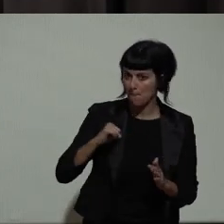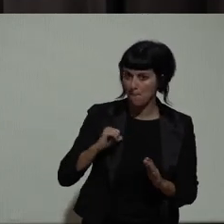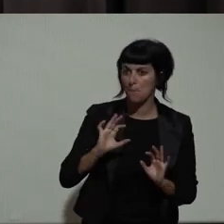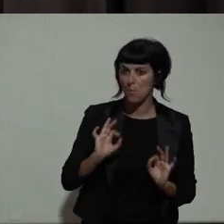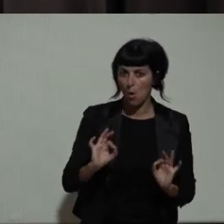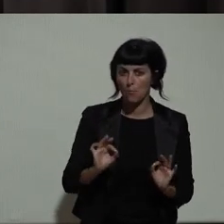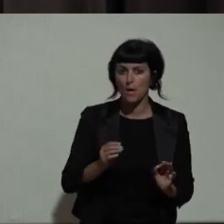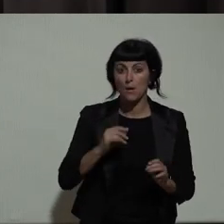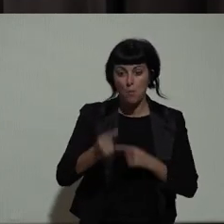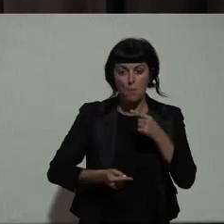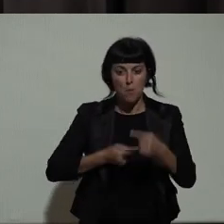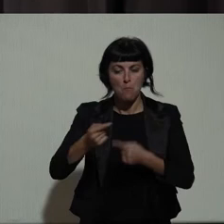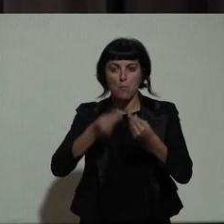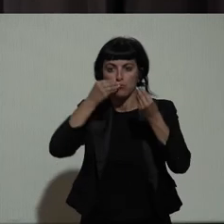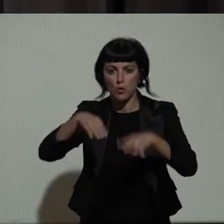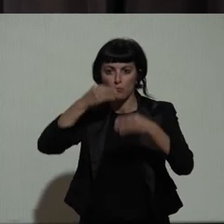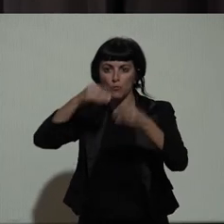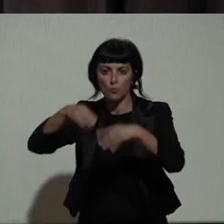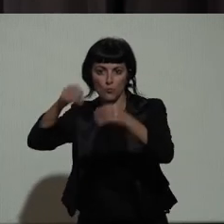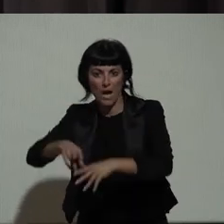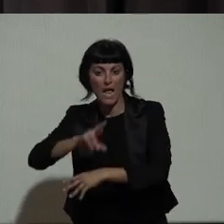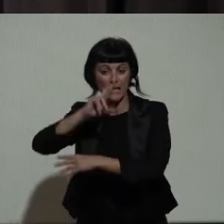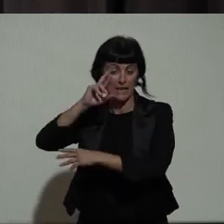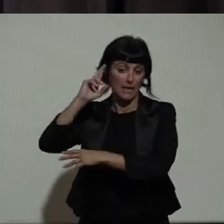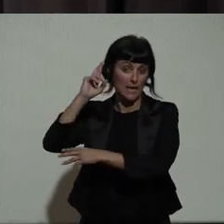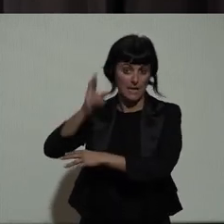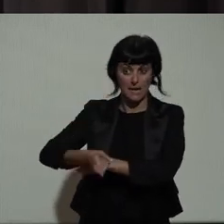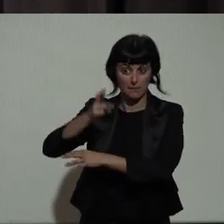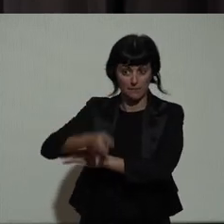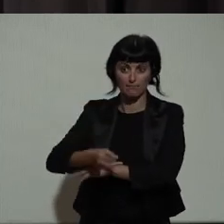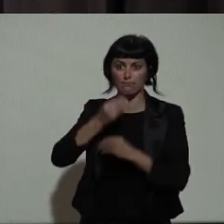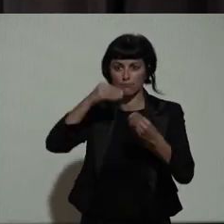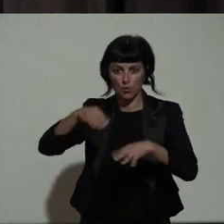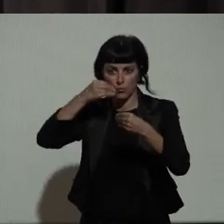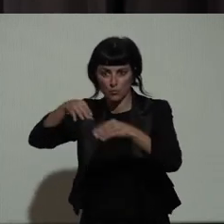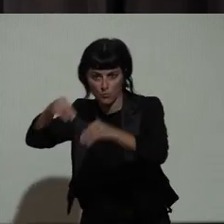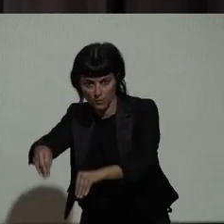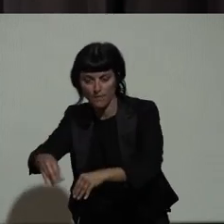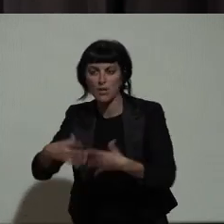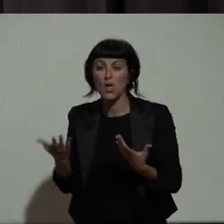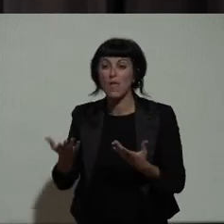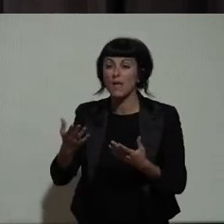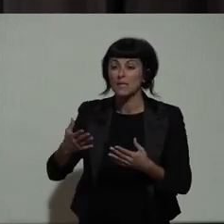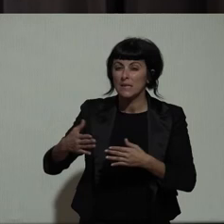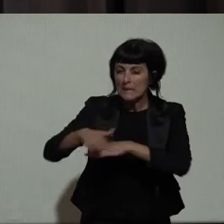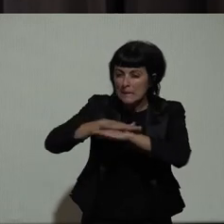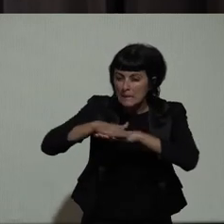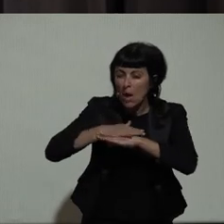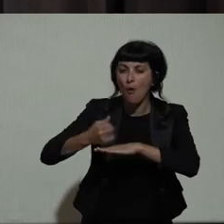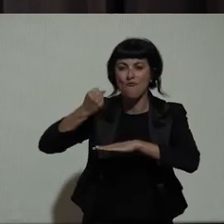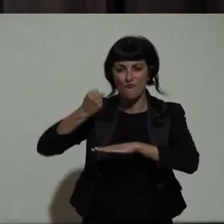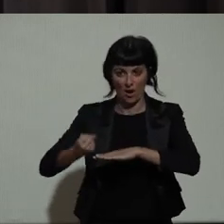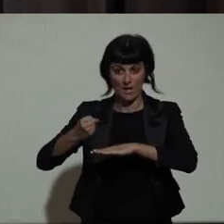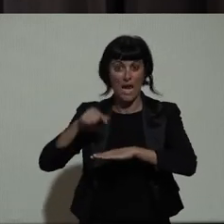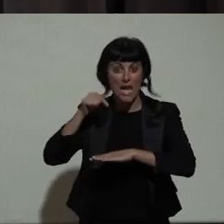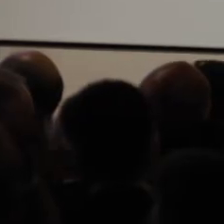dels rectors que us fa forts, amb uns fonaments molt forts i per tant doncs, crec que això és una de les grans fortaleses